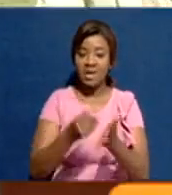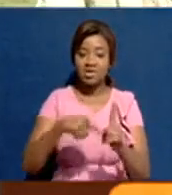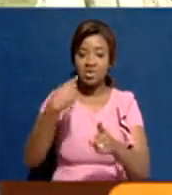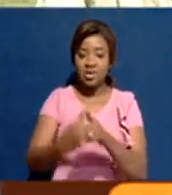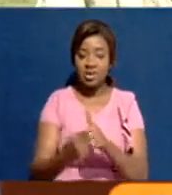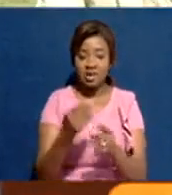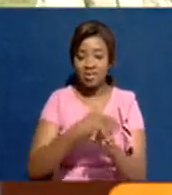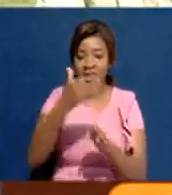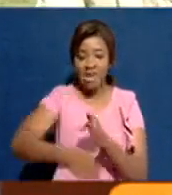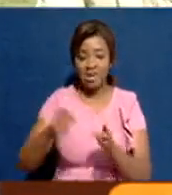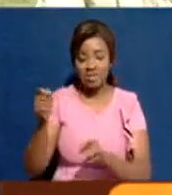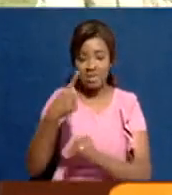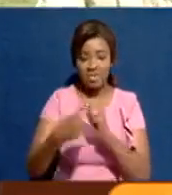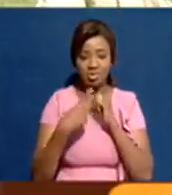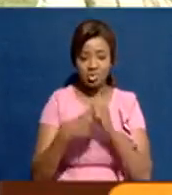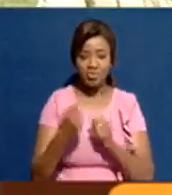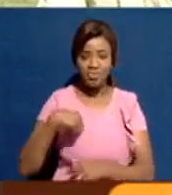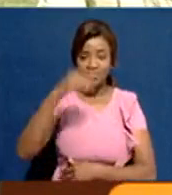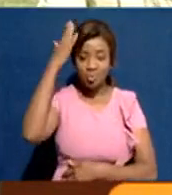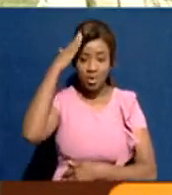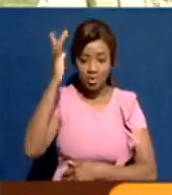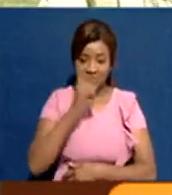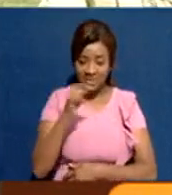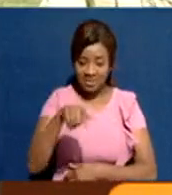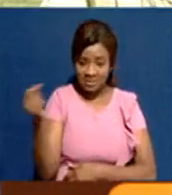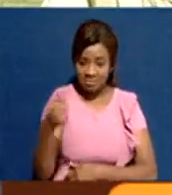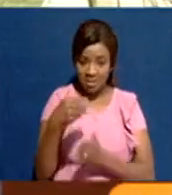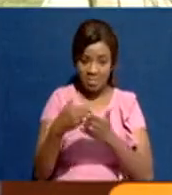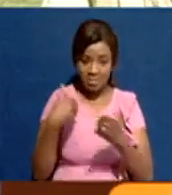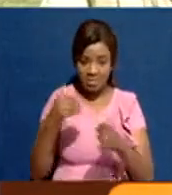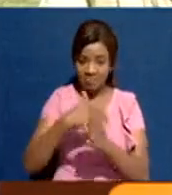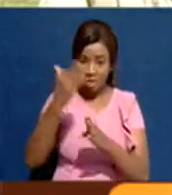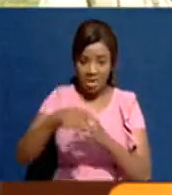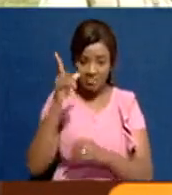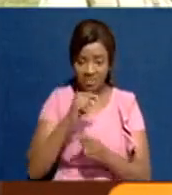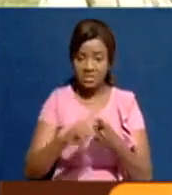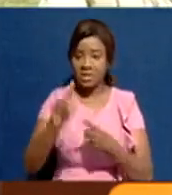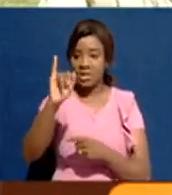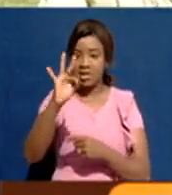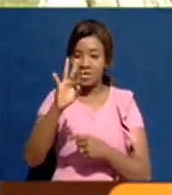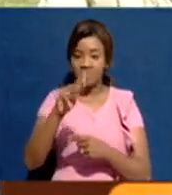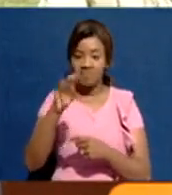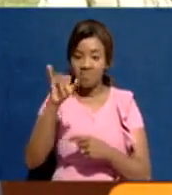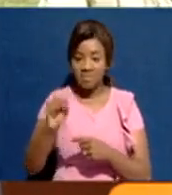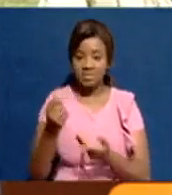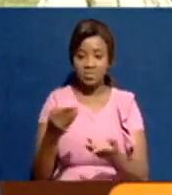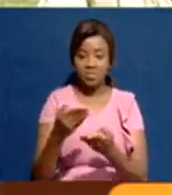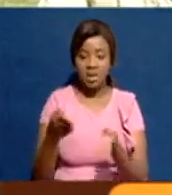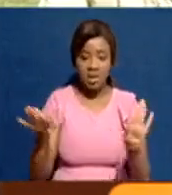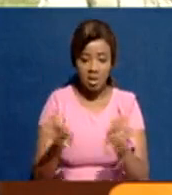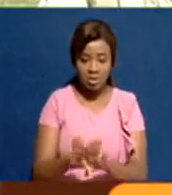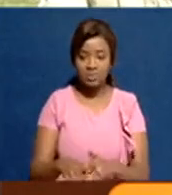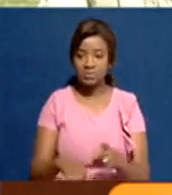huu. Tunajua before the end of this month mambo ya IFMIS inaenda kufunga, na kama